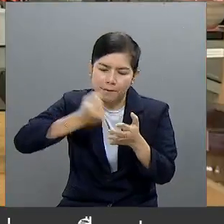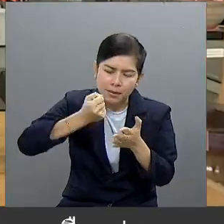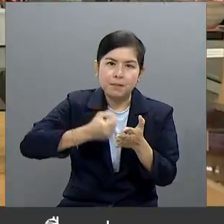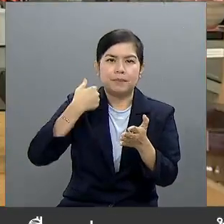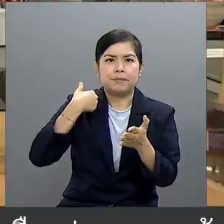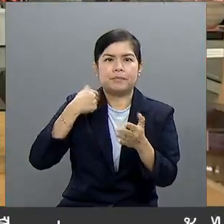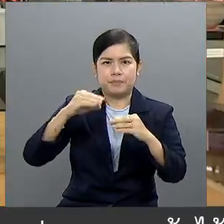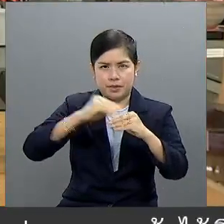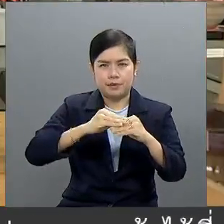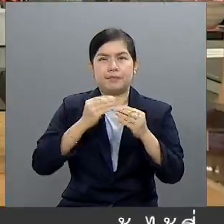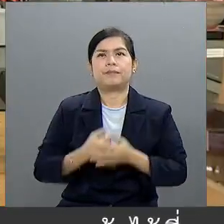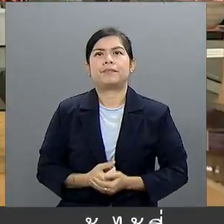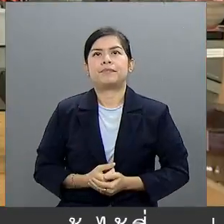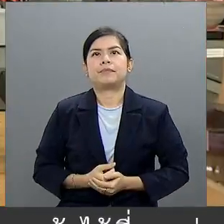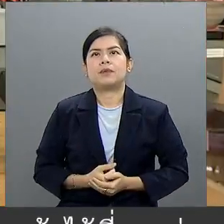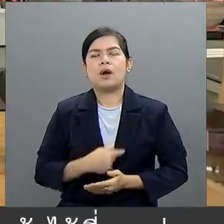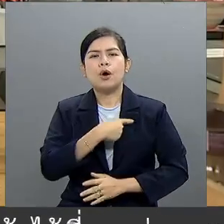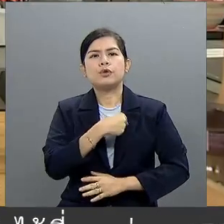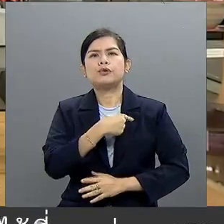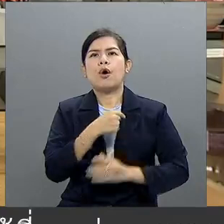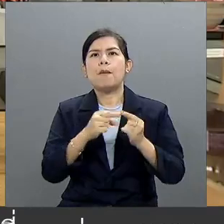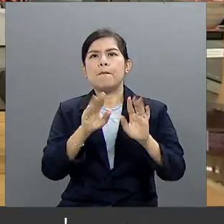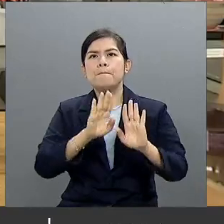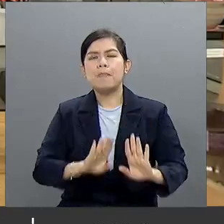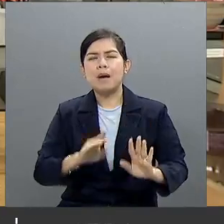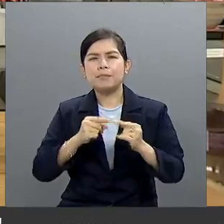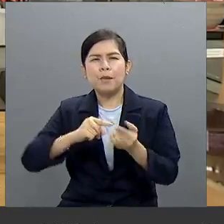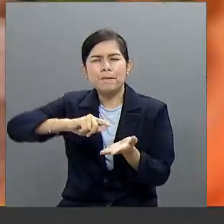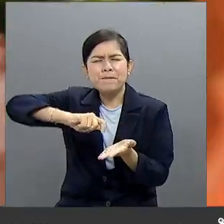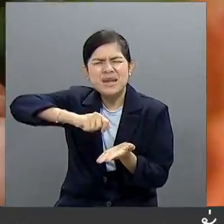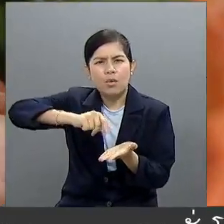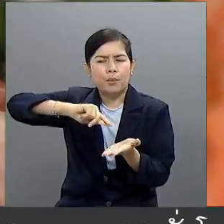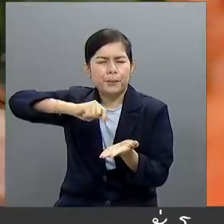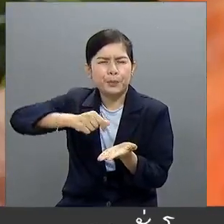พี่แววชอบให้อาหารจานพี่แววมีวิตามินซีเยอะก็จะบีบมะนาวเพิ่มค่ะ